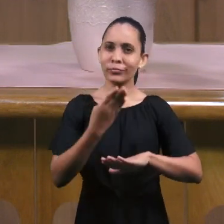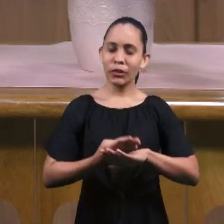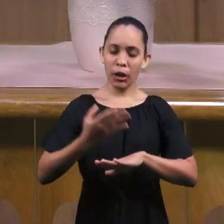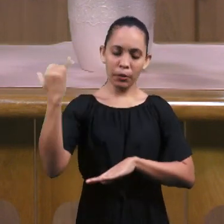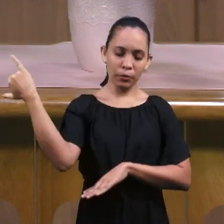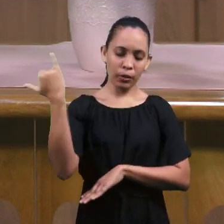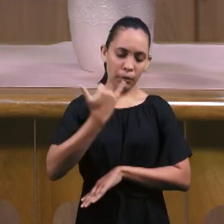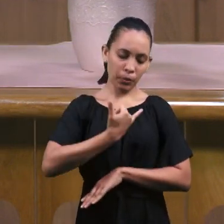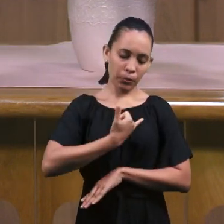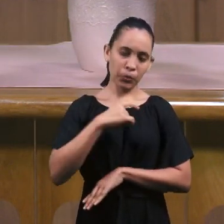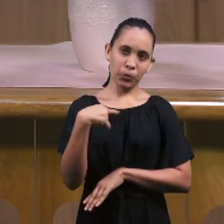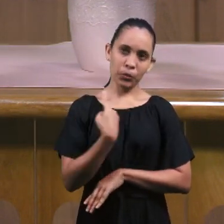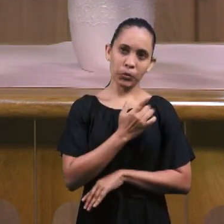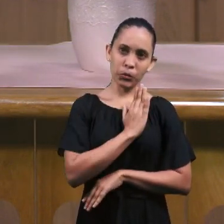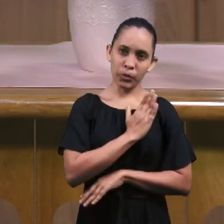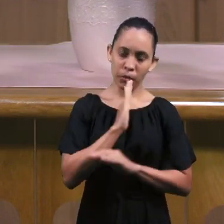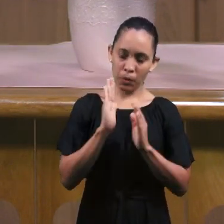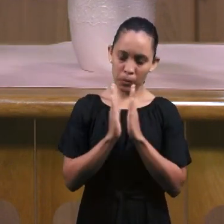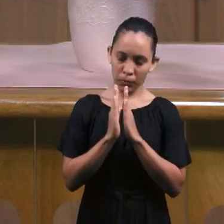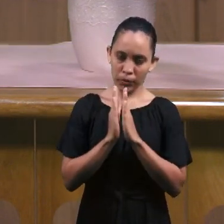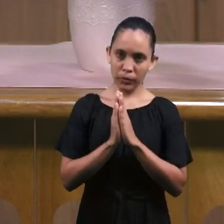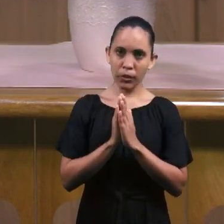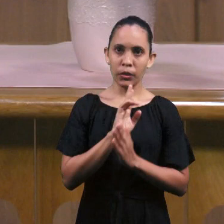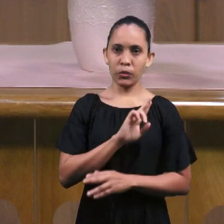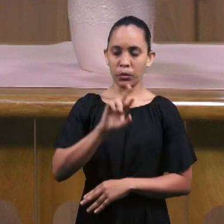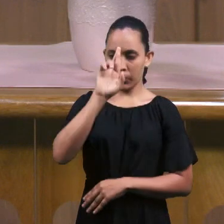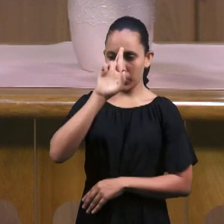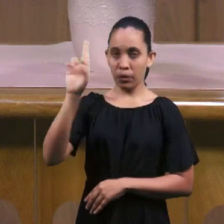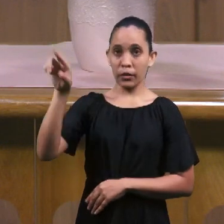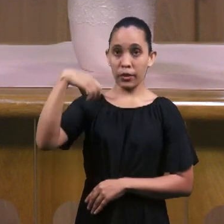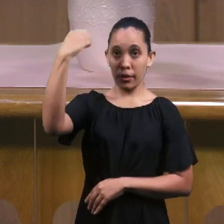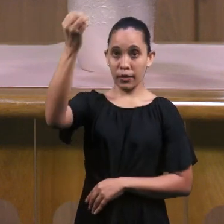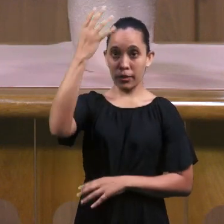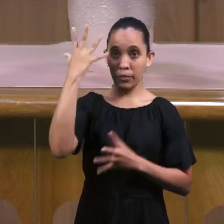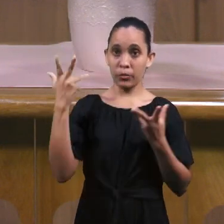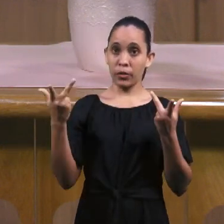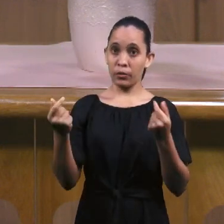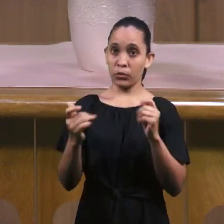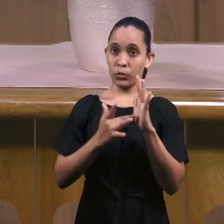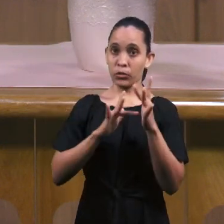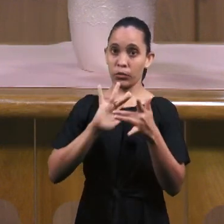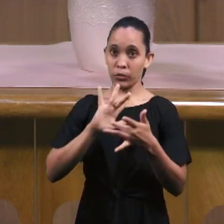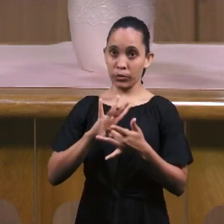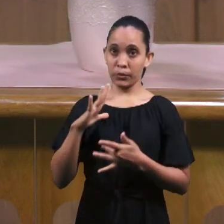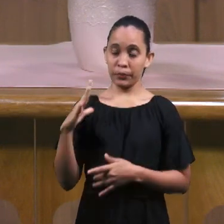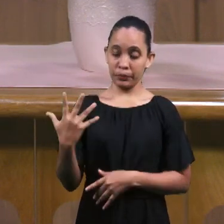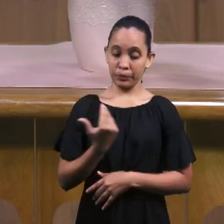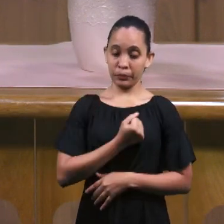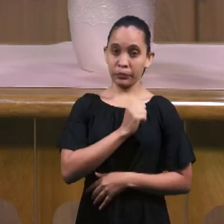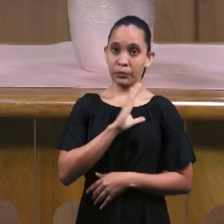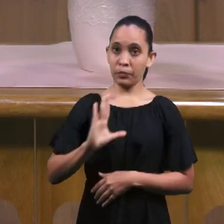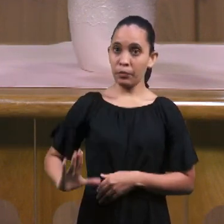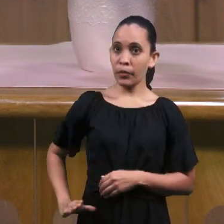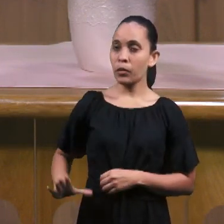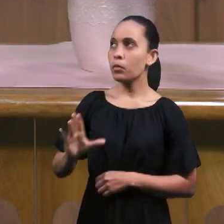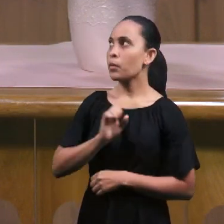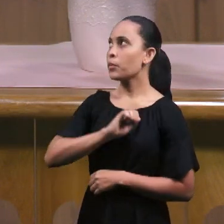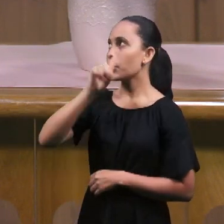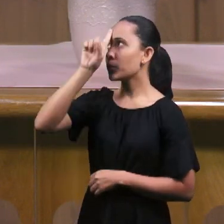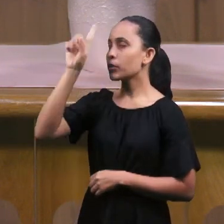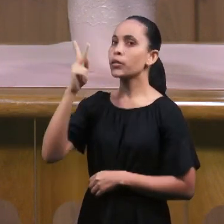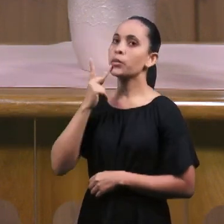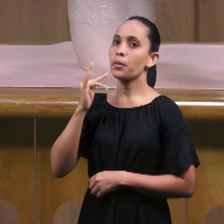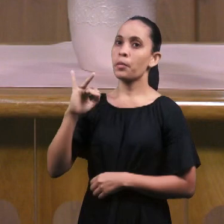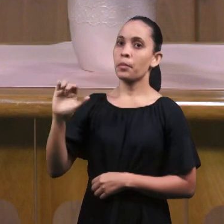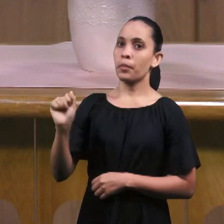Et la prière que nous faisons en ton nom, nous disons que la grâce merveilleuse de notre Sauveur Jésus-Christ, l'amour de Dieu, notre Père éternel, les